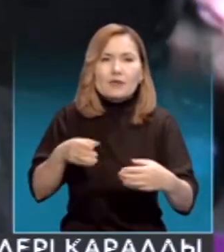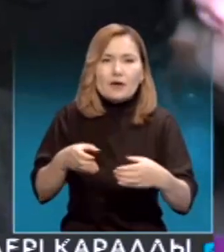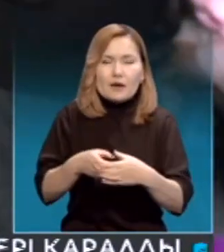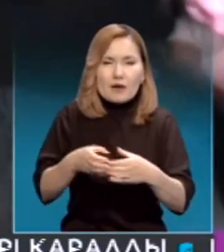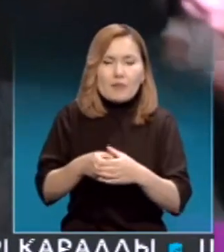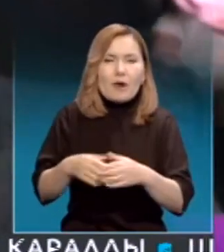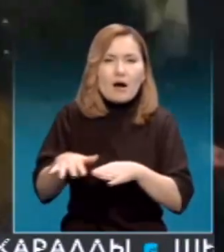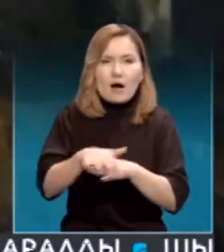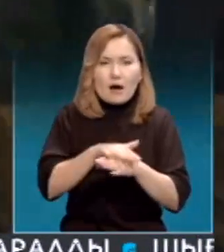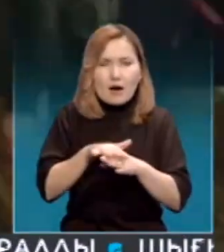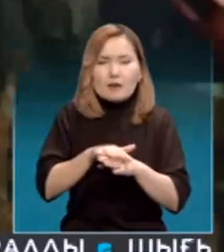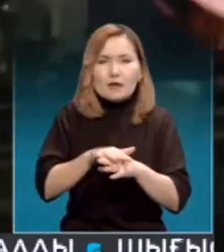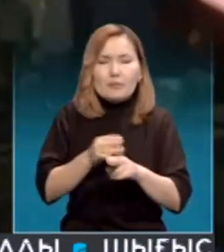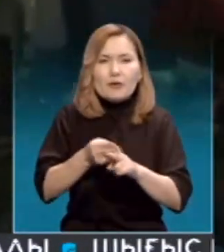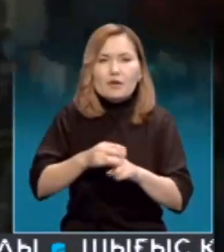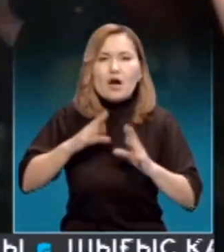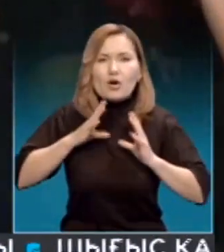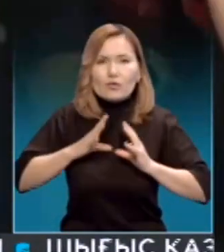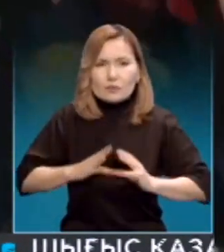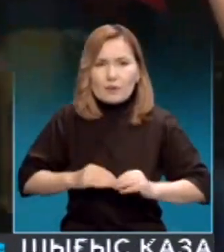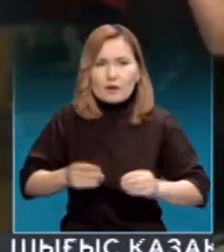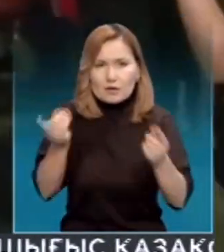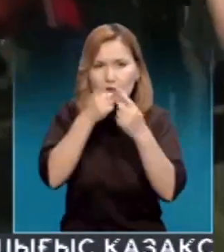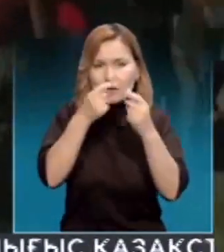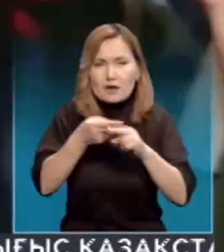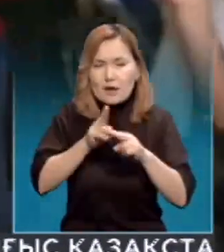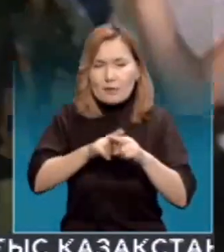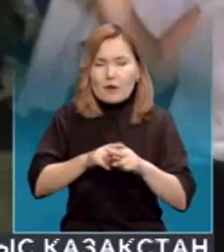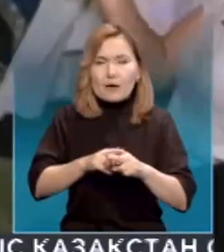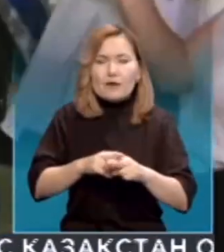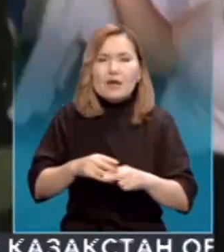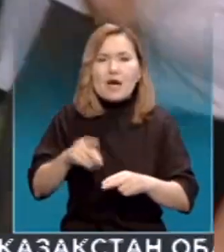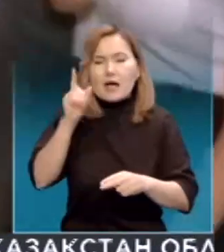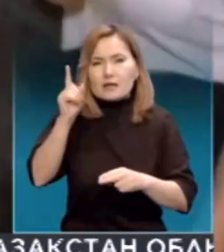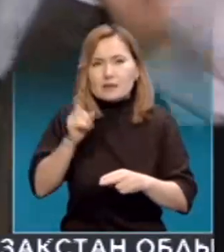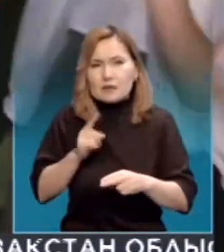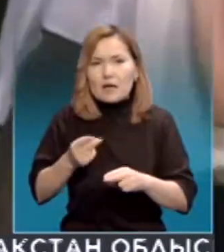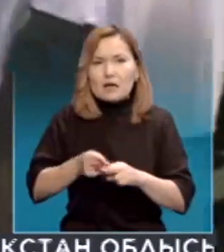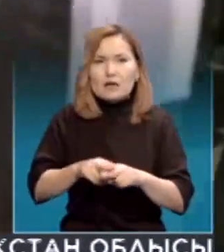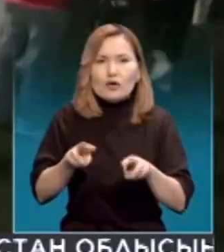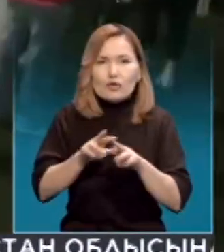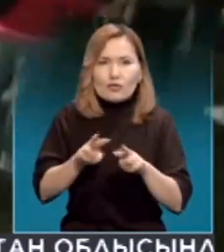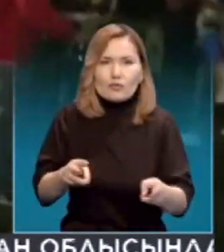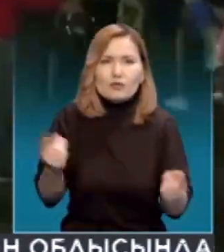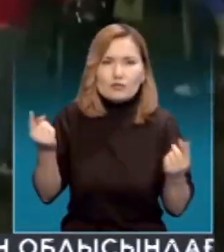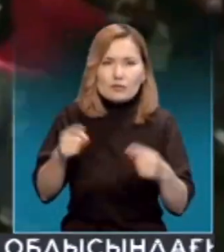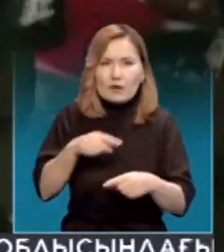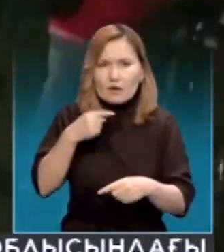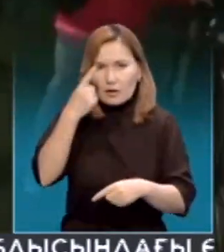диалог күндеді. Ол ел конституциялық және әлеуметтік күйреу алдында тұрғанын ескертті.